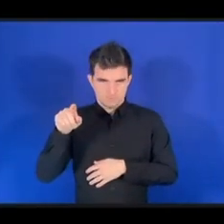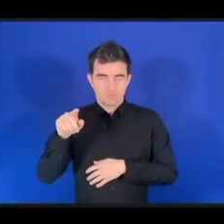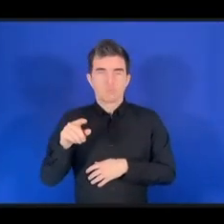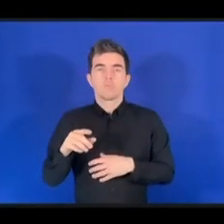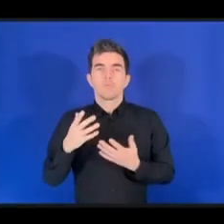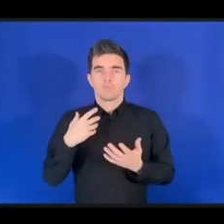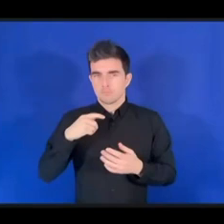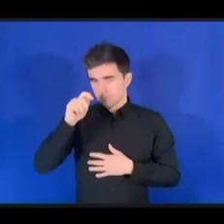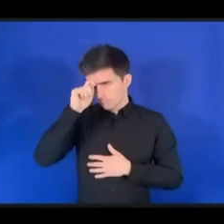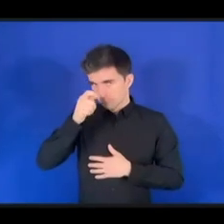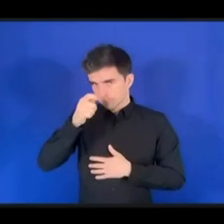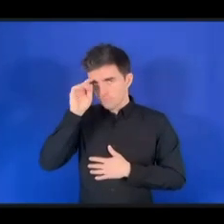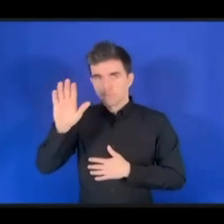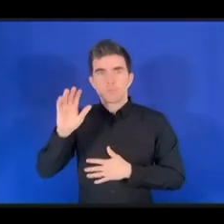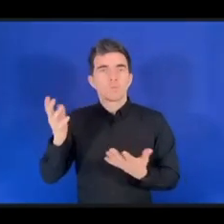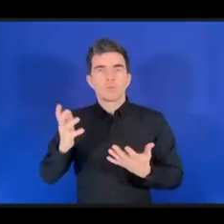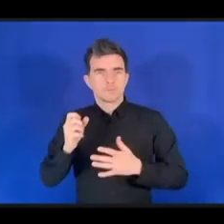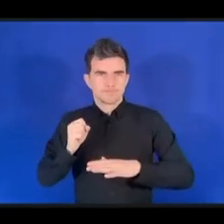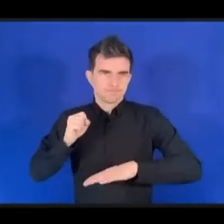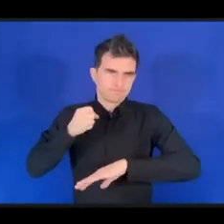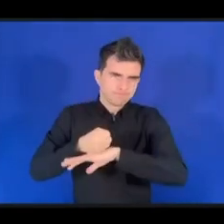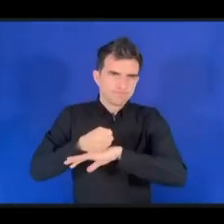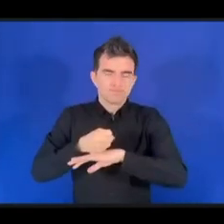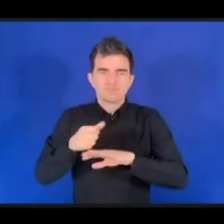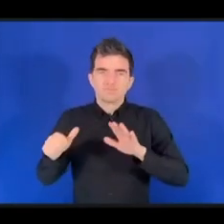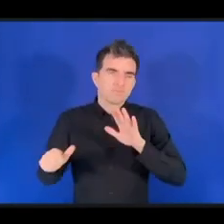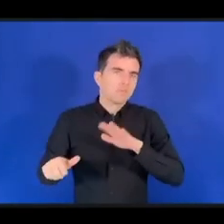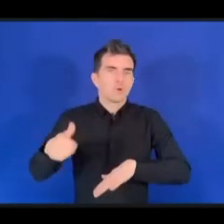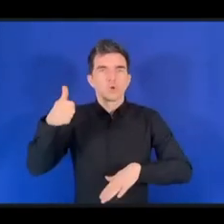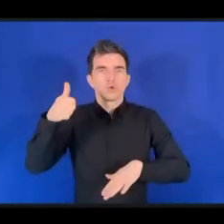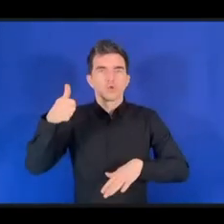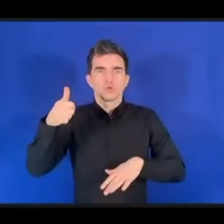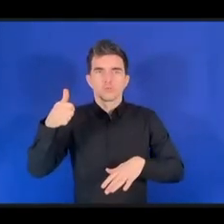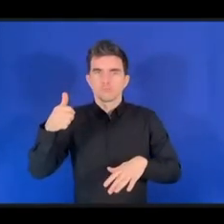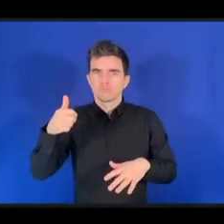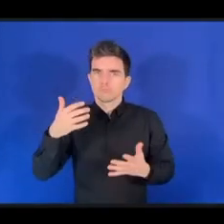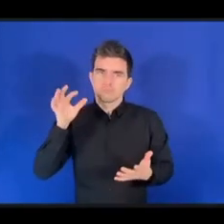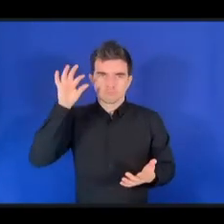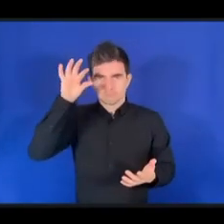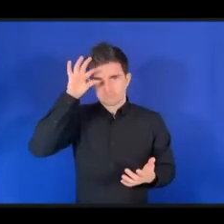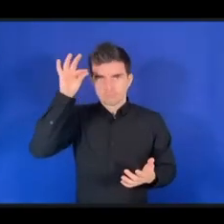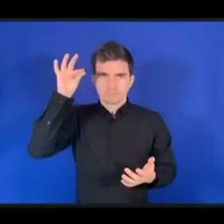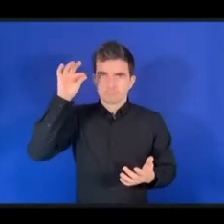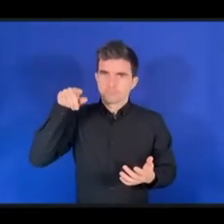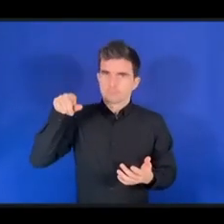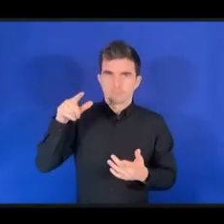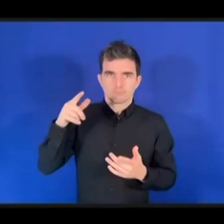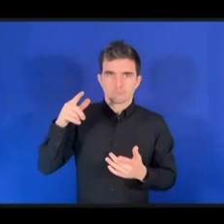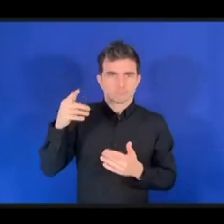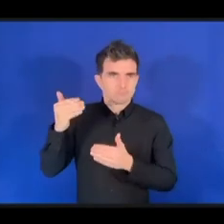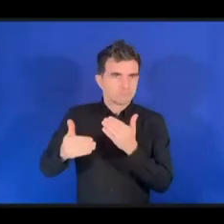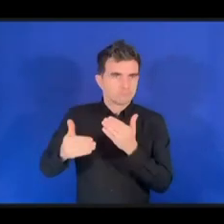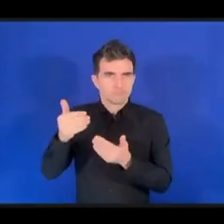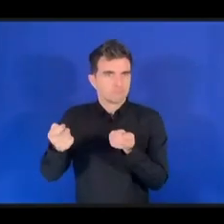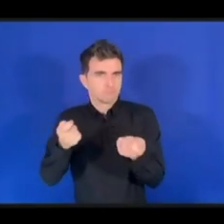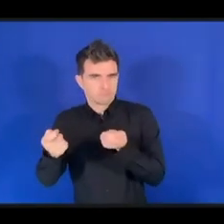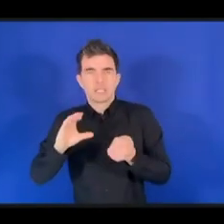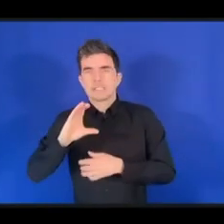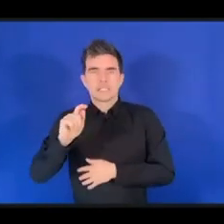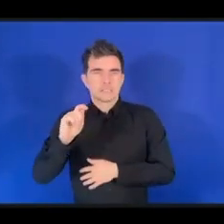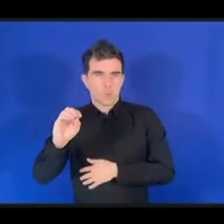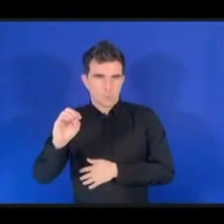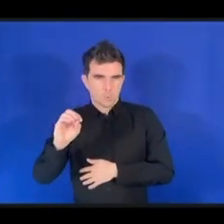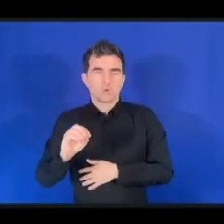التكريم لانها كانت السيده الاولى التي تحتل هذا المنصب وكان هذا على مدار